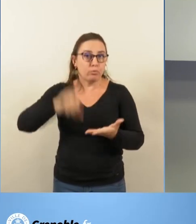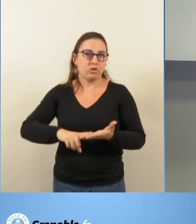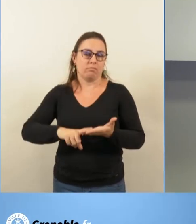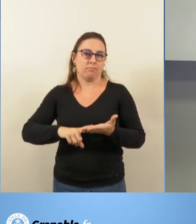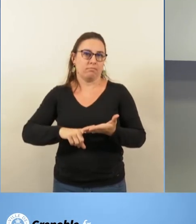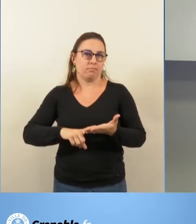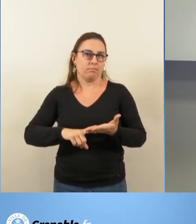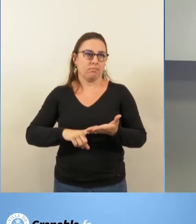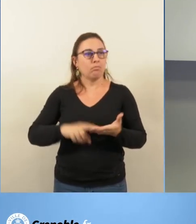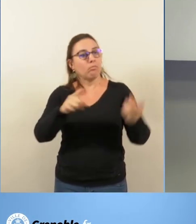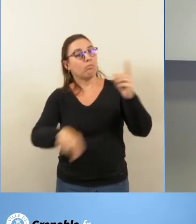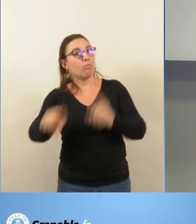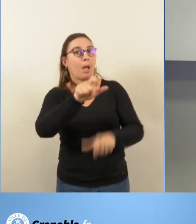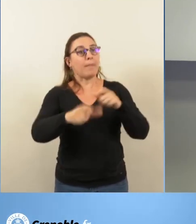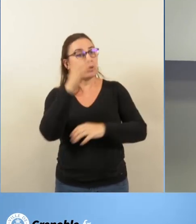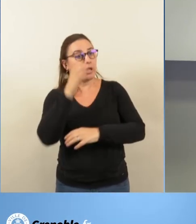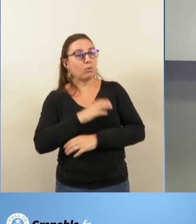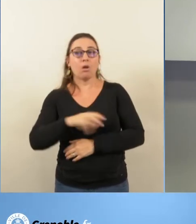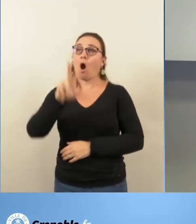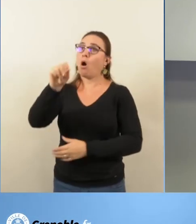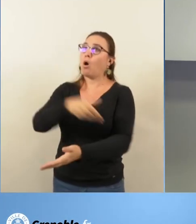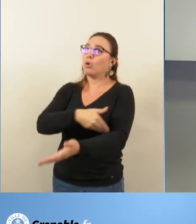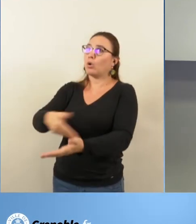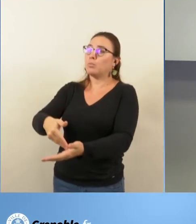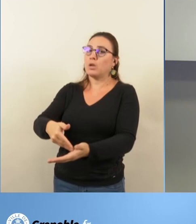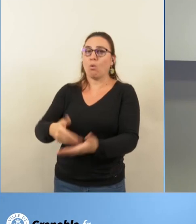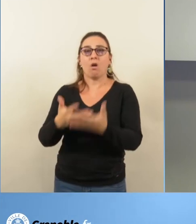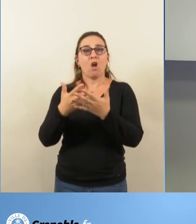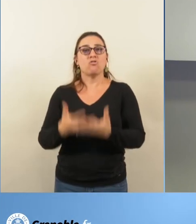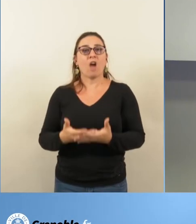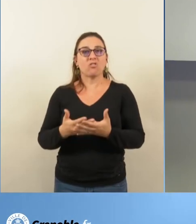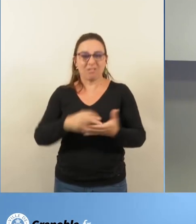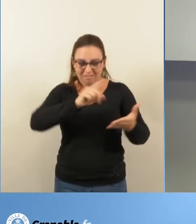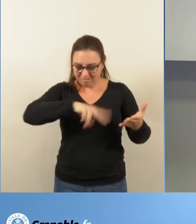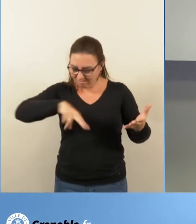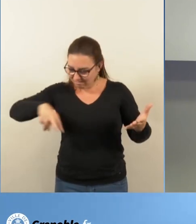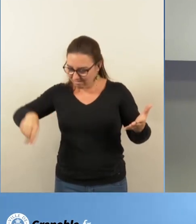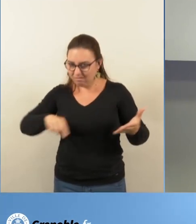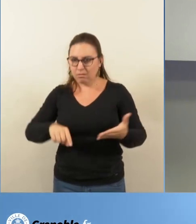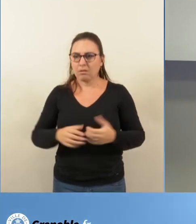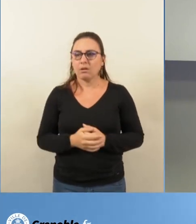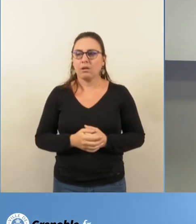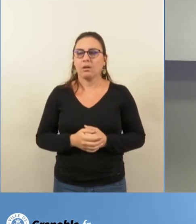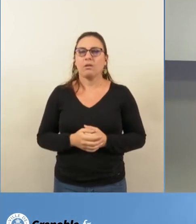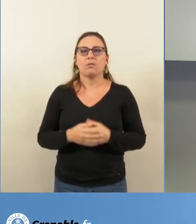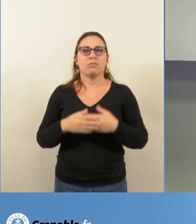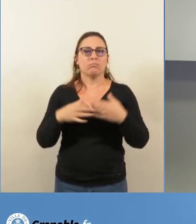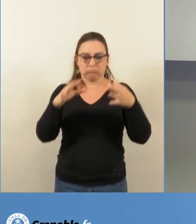que les gens ne s'imaginent pas que les 30 millions de charges que vous pointez dans l'étude sont liés à